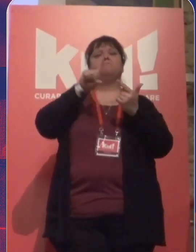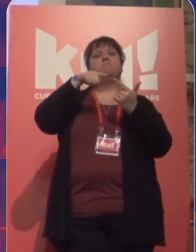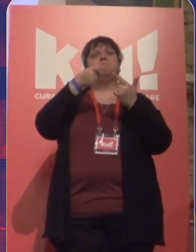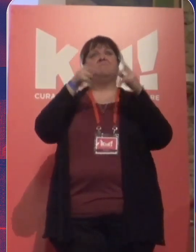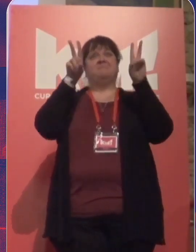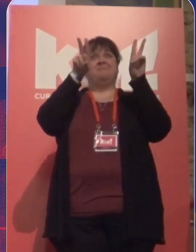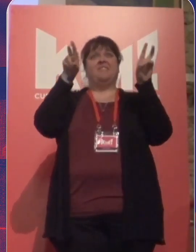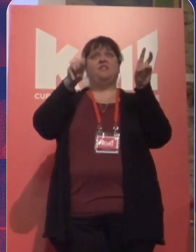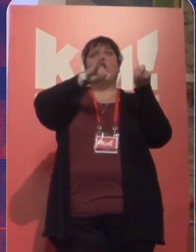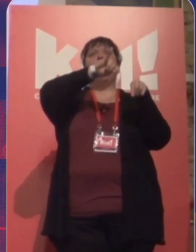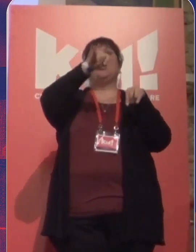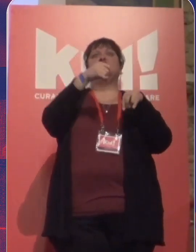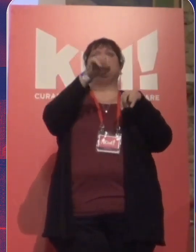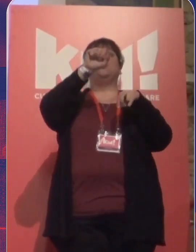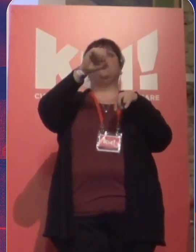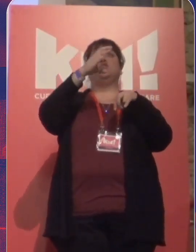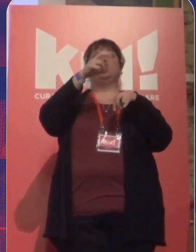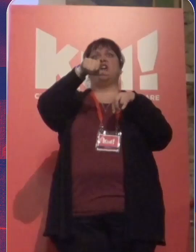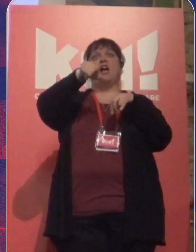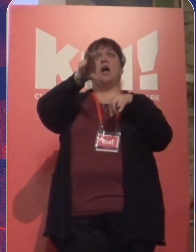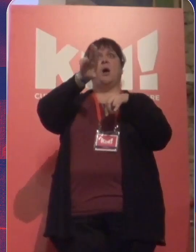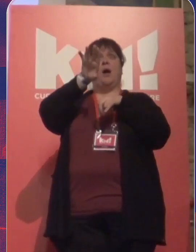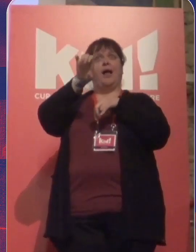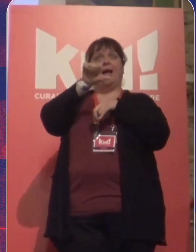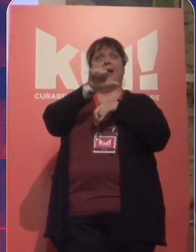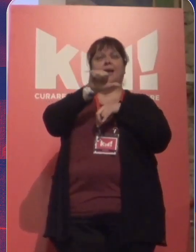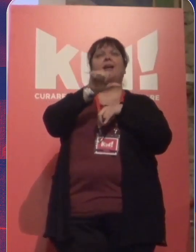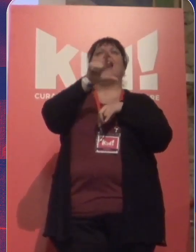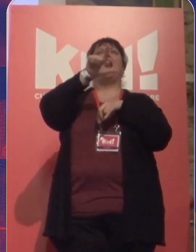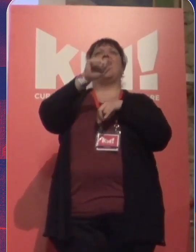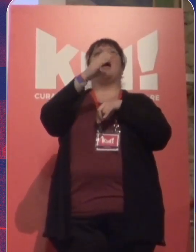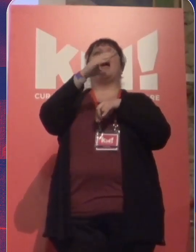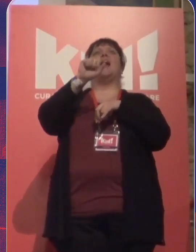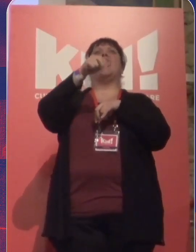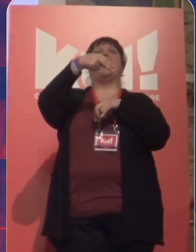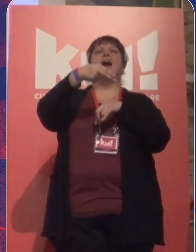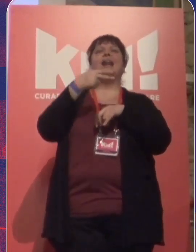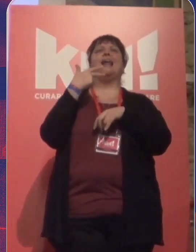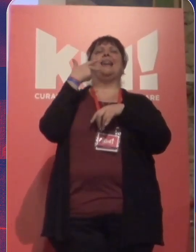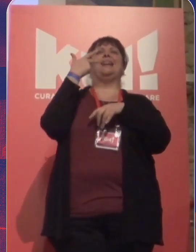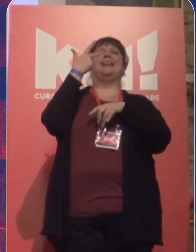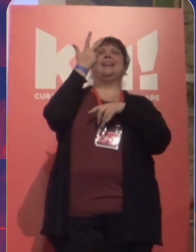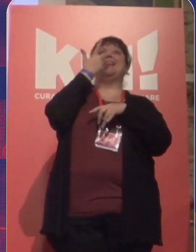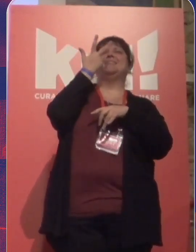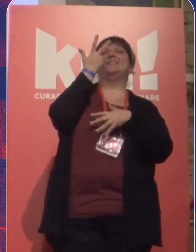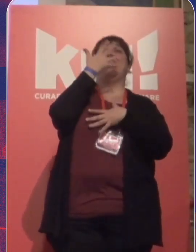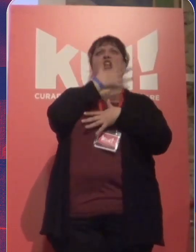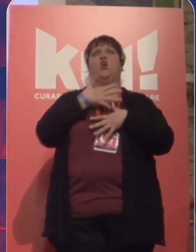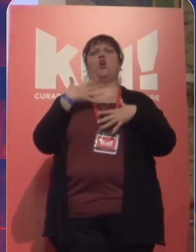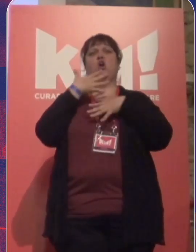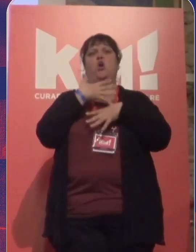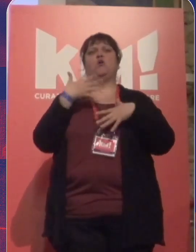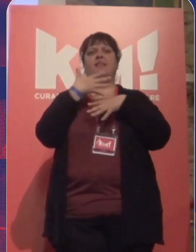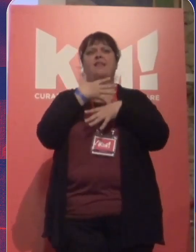desiderio godimento e soggettivazione raffaello cortina milano 2012